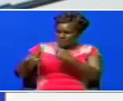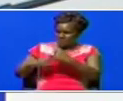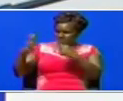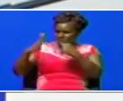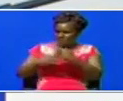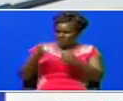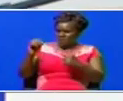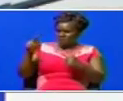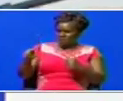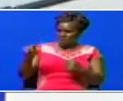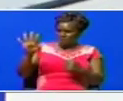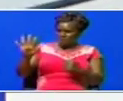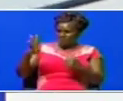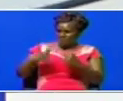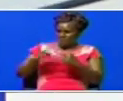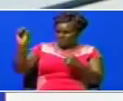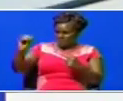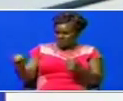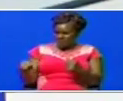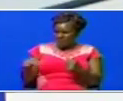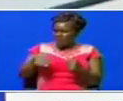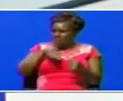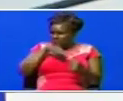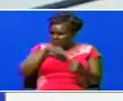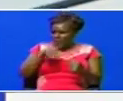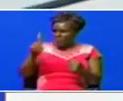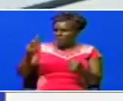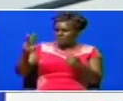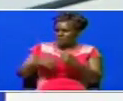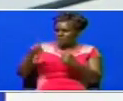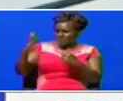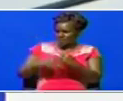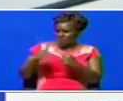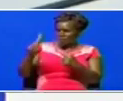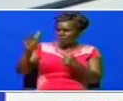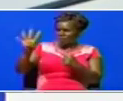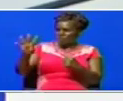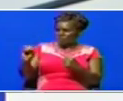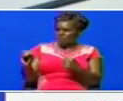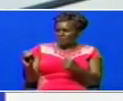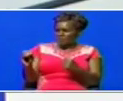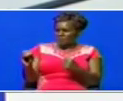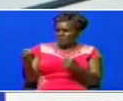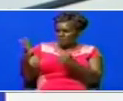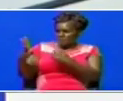1,179, 0.59%. Raila Odinga, 179, 140,